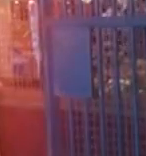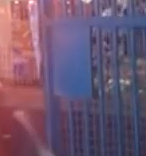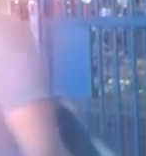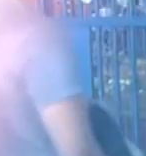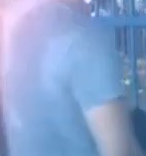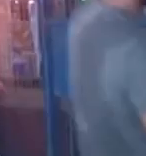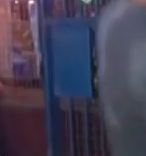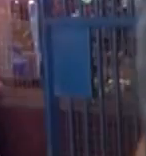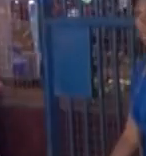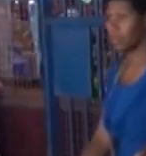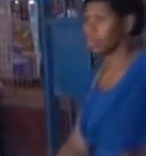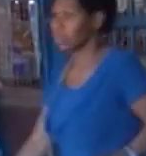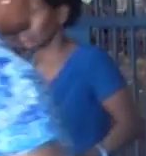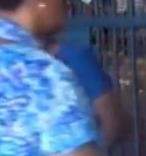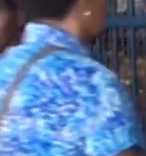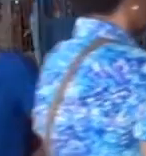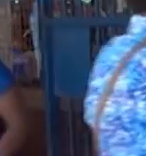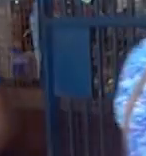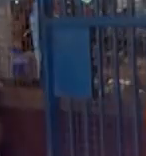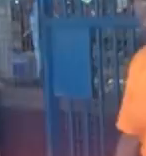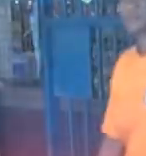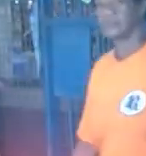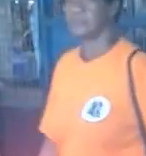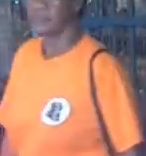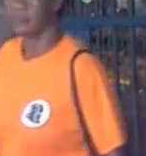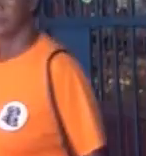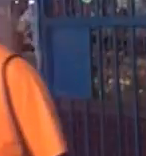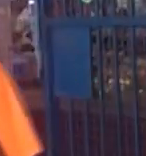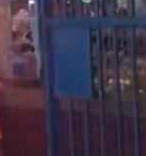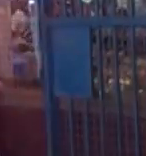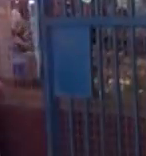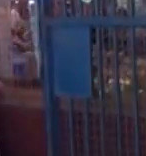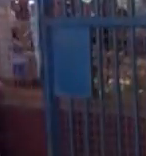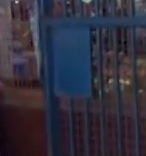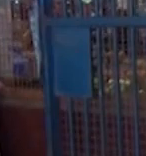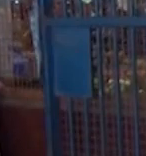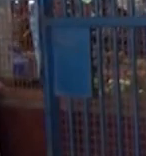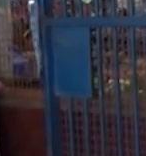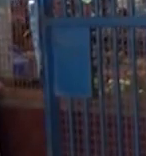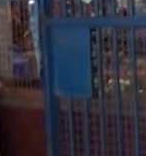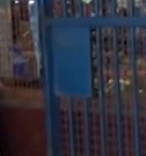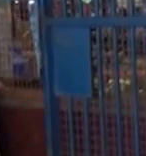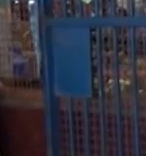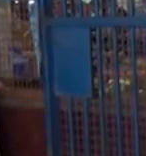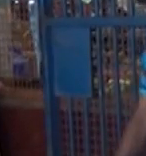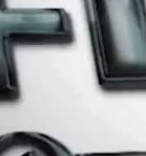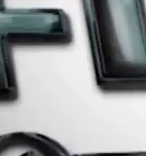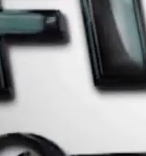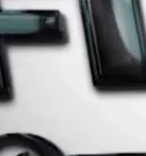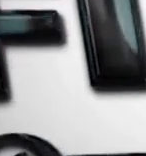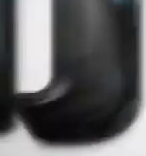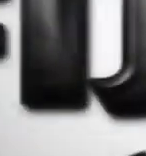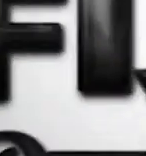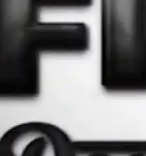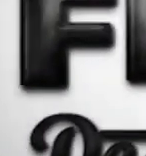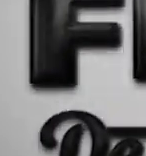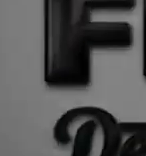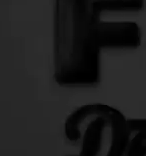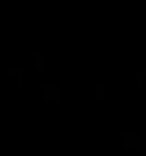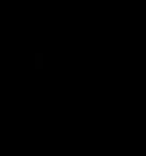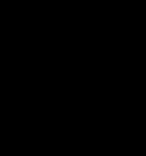कुमार स्वामी नायक गोंगो लिबू लटोका रेडियो फीजी 2 में पुराना गाना लगे हमें बहुत अच्छा लगे। रेडियो फीजी